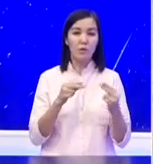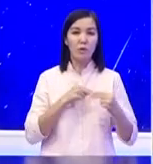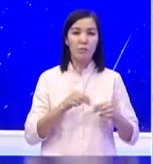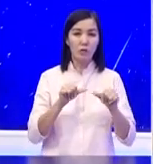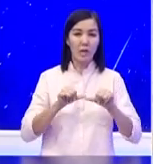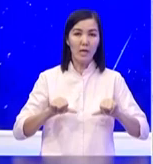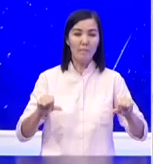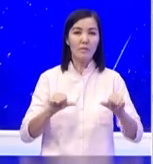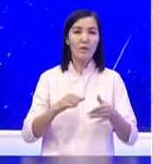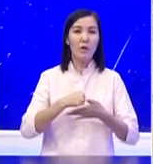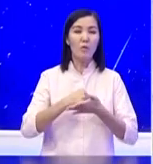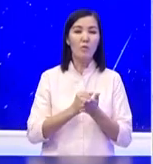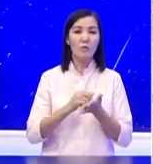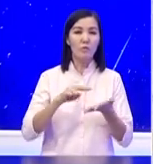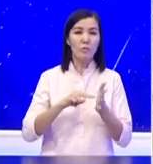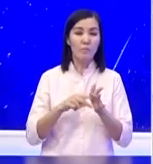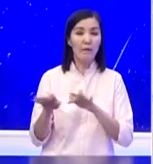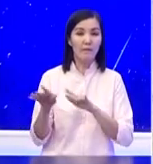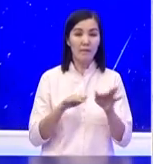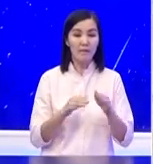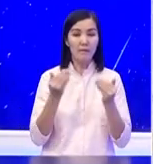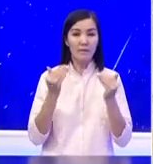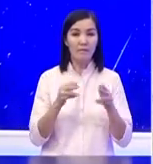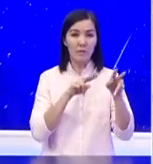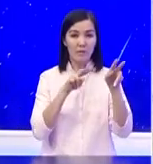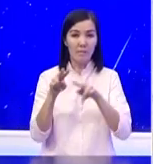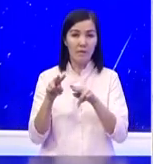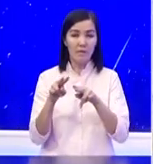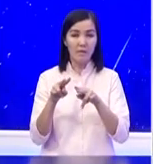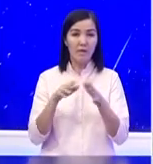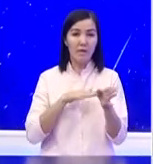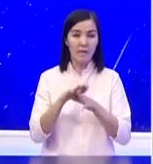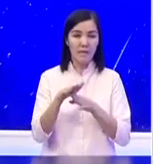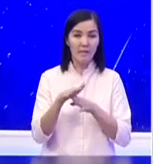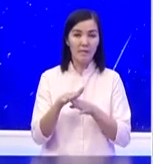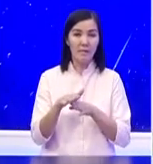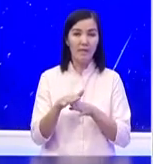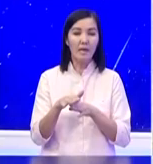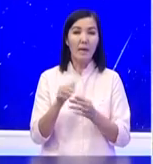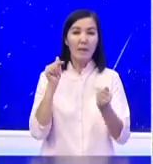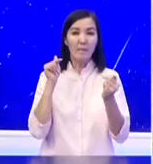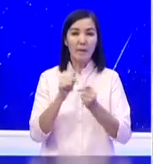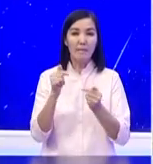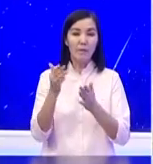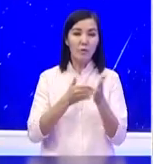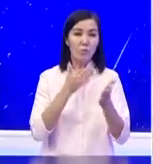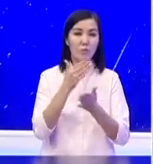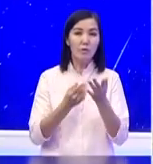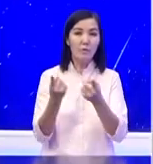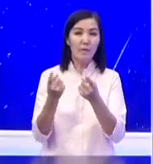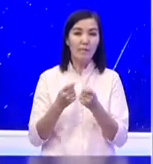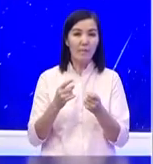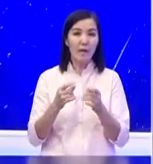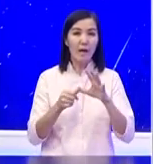комиссия, утвержден соответствующий план действий. И сегодня мы наблюдаем за его реализацией. Для борьбы с саранчевыми вредителями привлекают